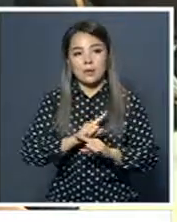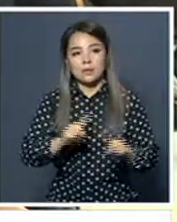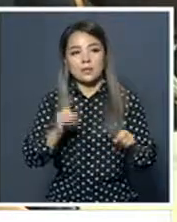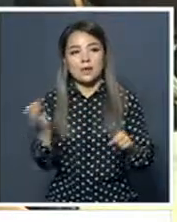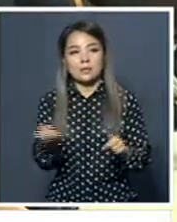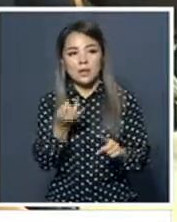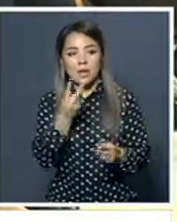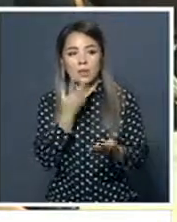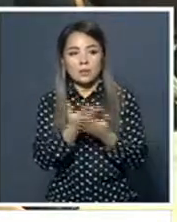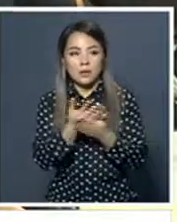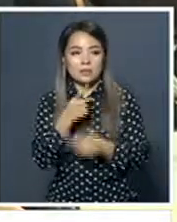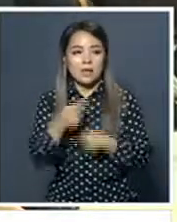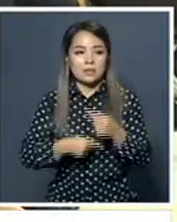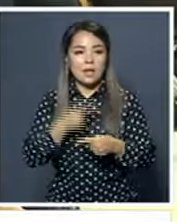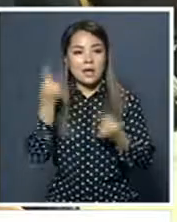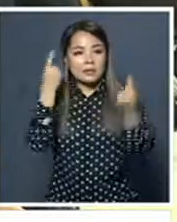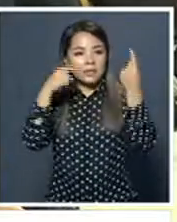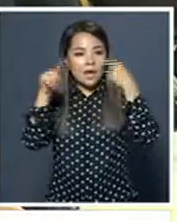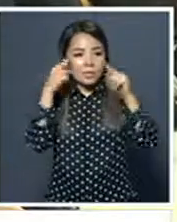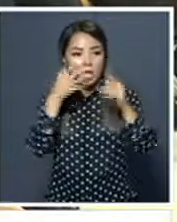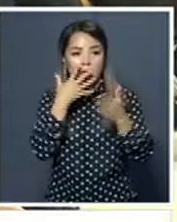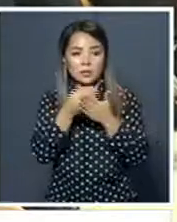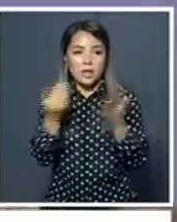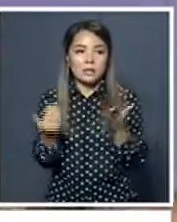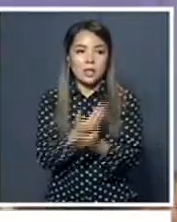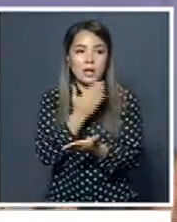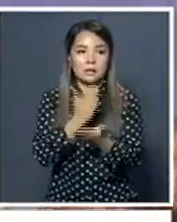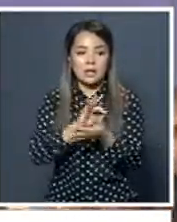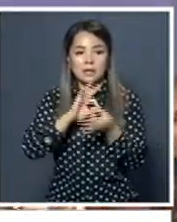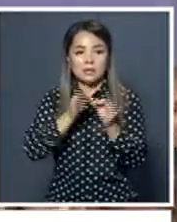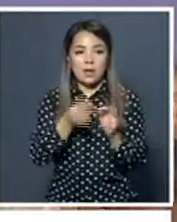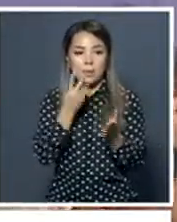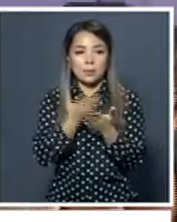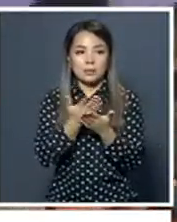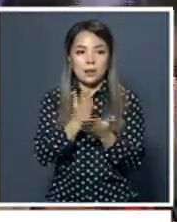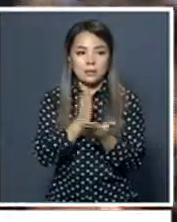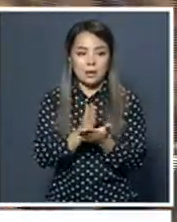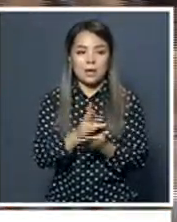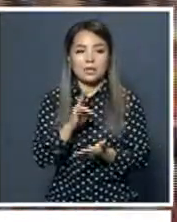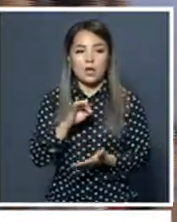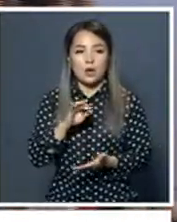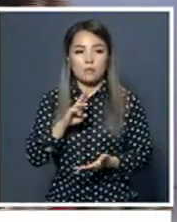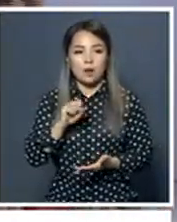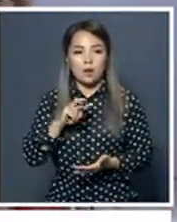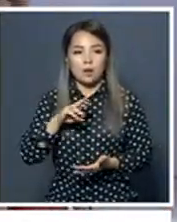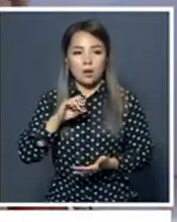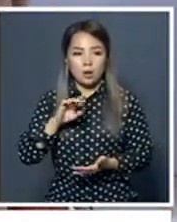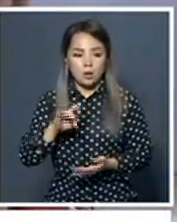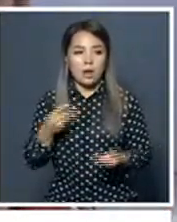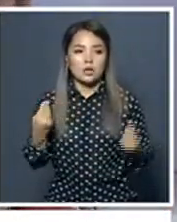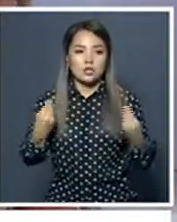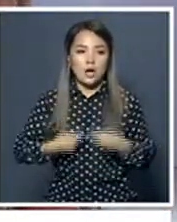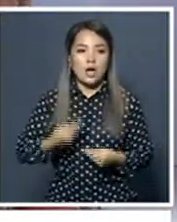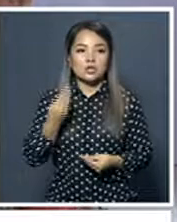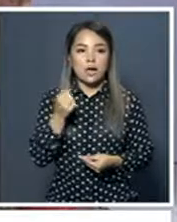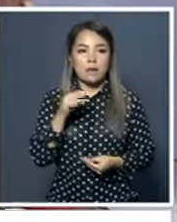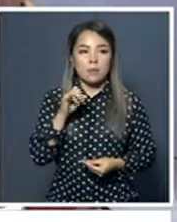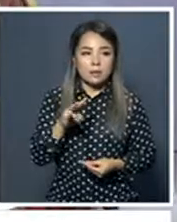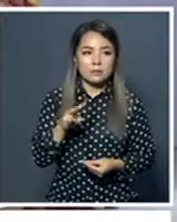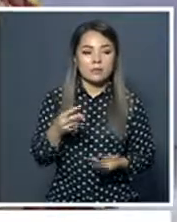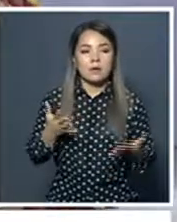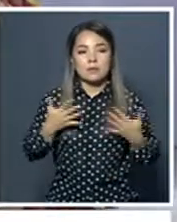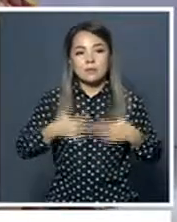намысын қолдан бермес үшін дизайнер жаңа топтамасына бар жанын салыпты. Неофольклор стиліндегі шапан, қамзол кимешектердің